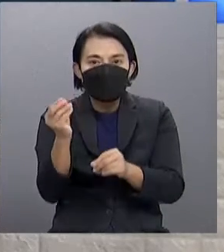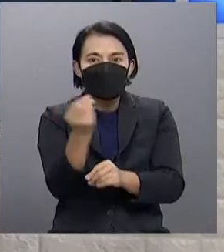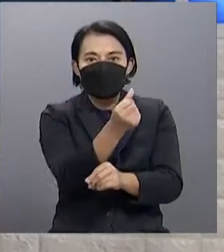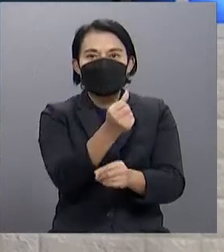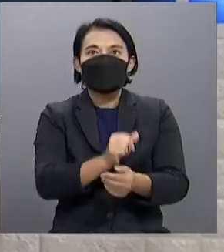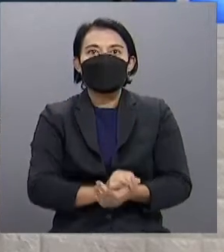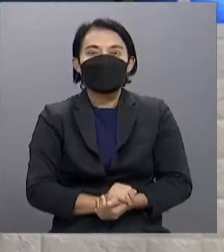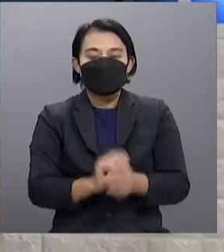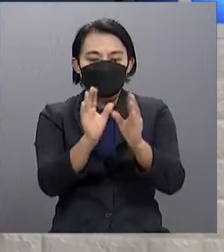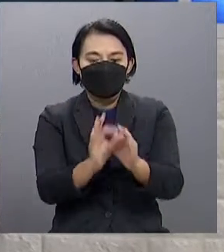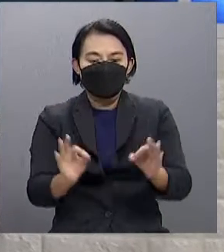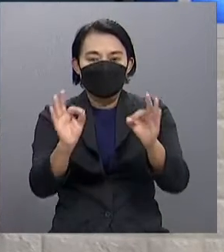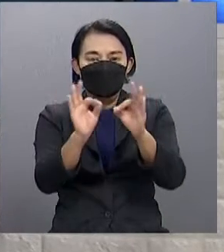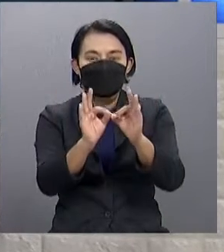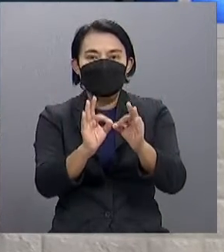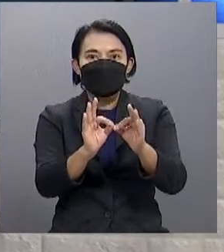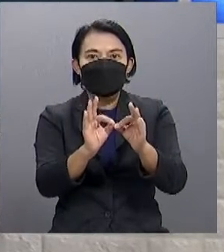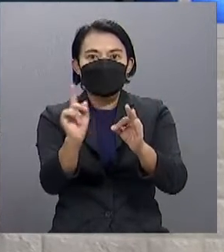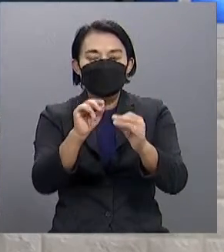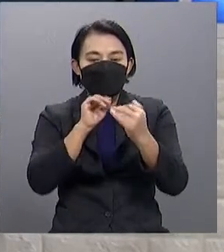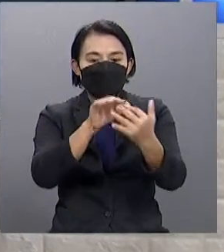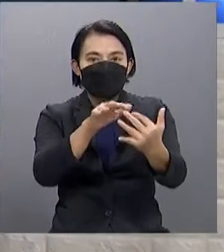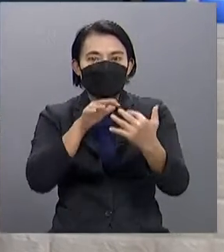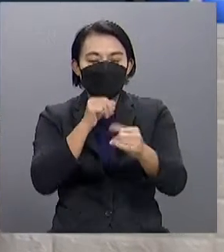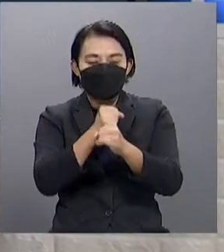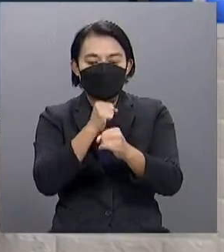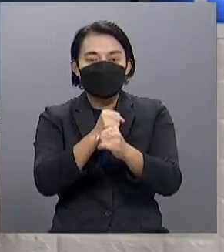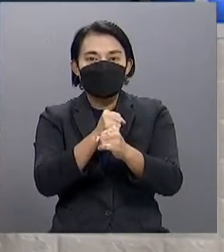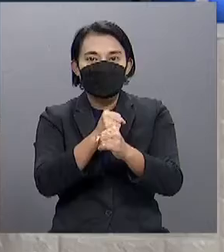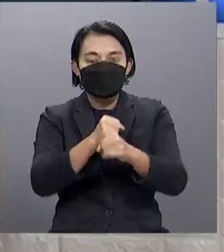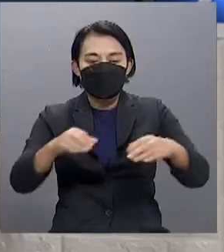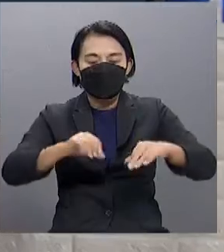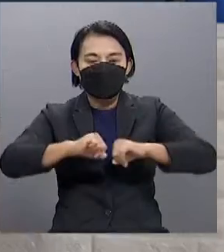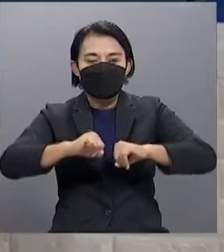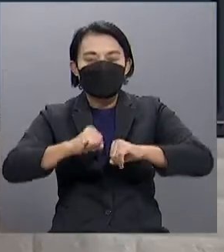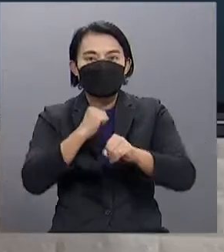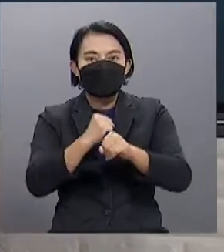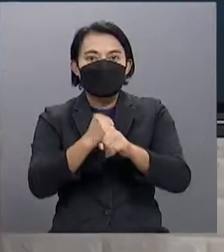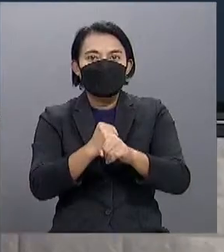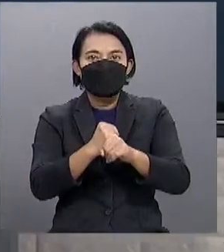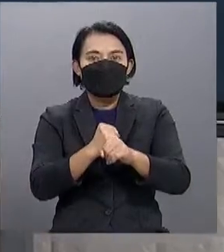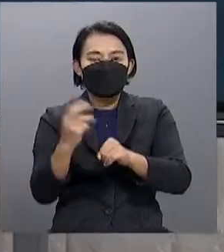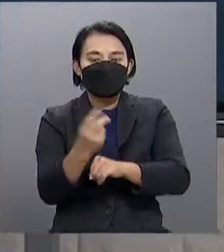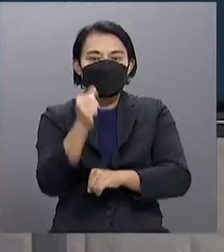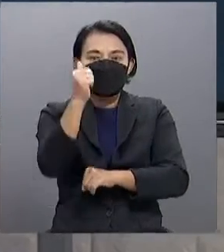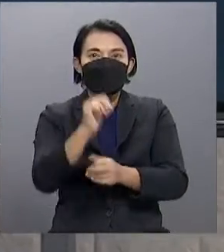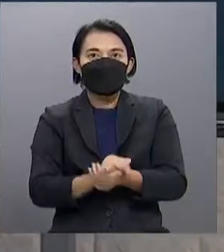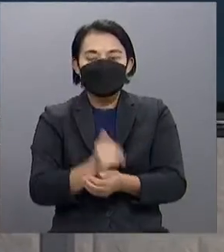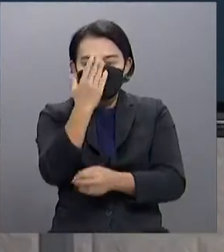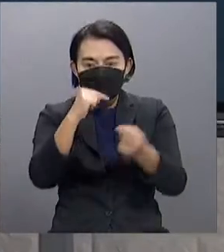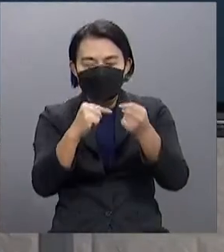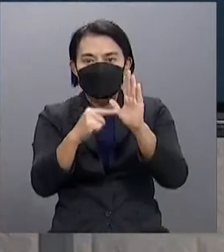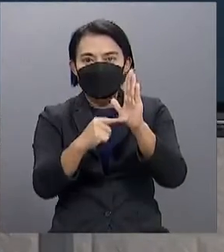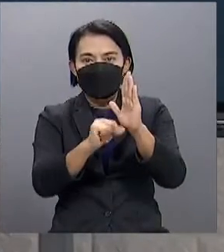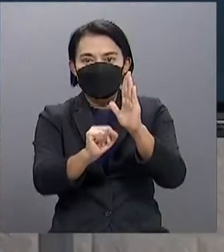สำคัญเขาสามารถที่จะสื่อสารทำงานกับคนรุ่นเดียวกันได้ดีครับเพราะว่าในพื้นที่จังหวัดสมุทรสาครกลุ่มแรงงาน